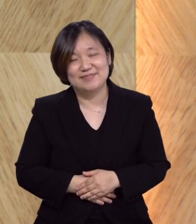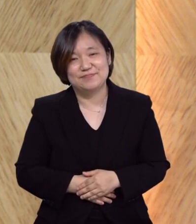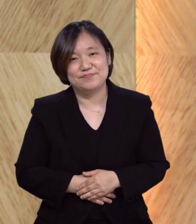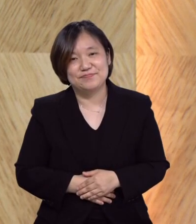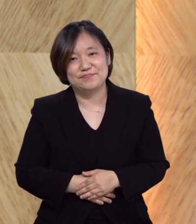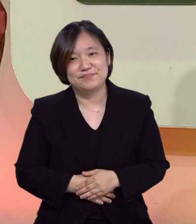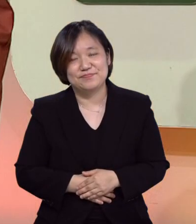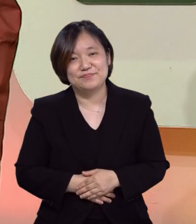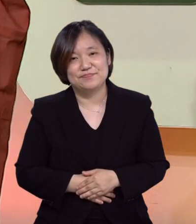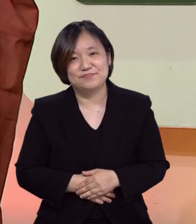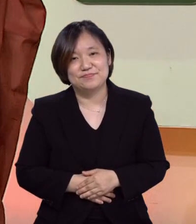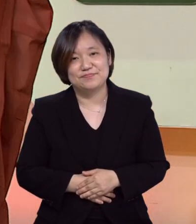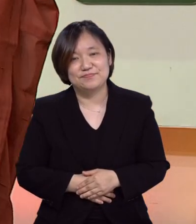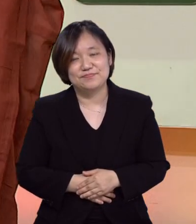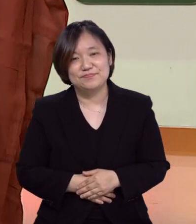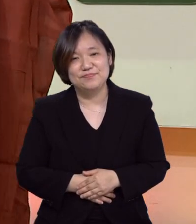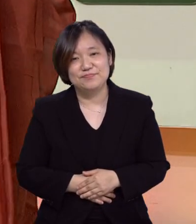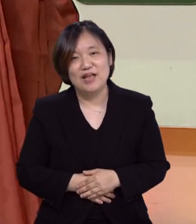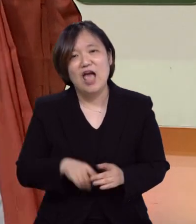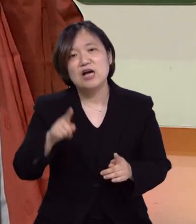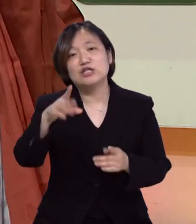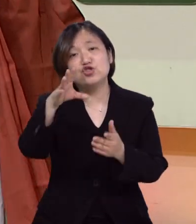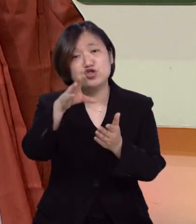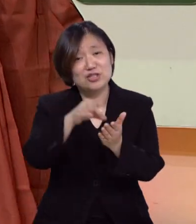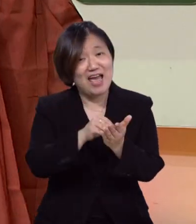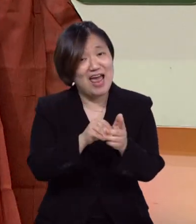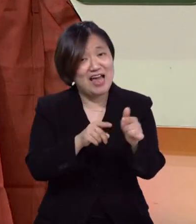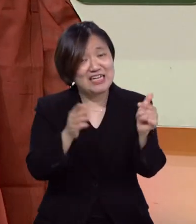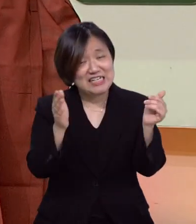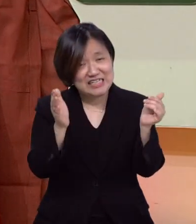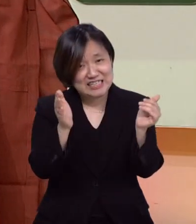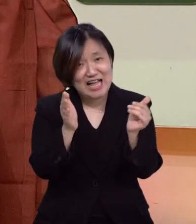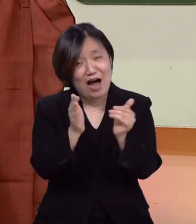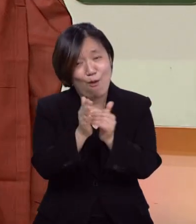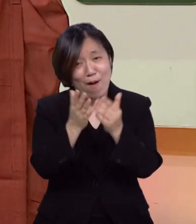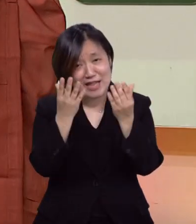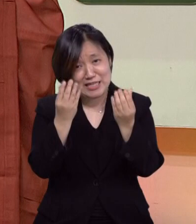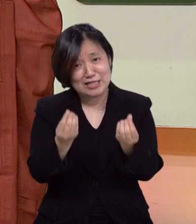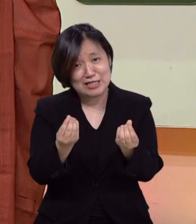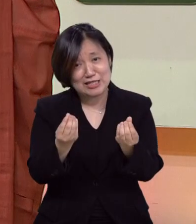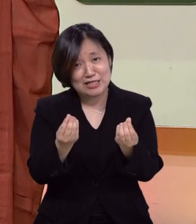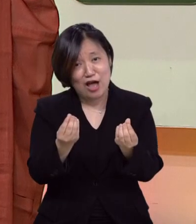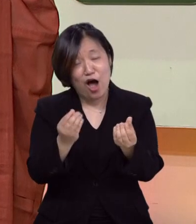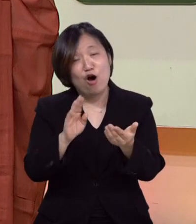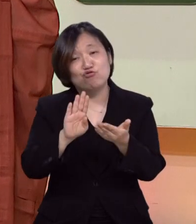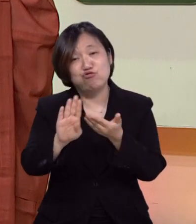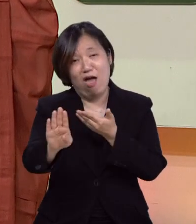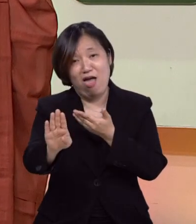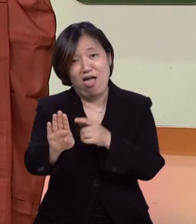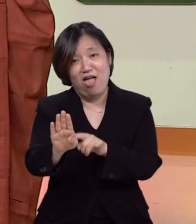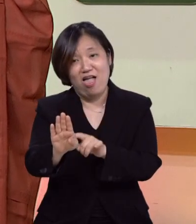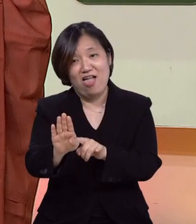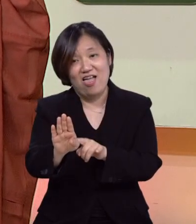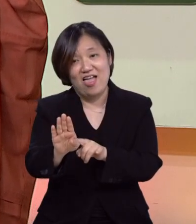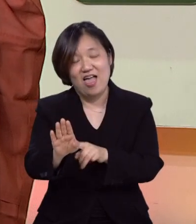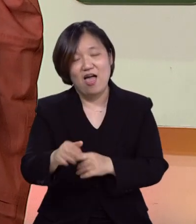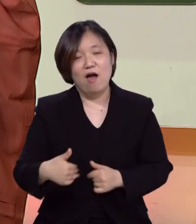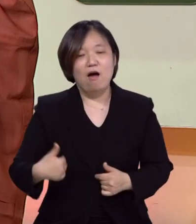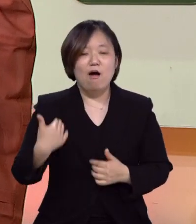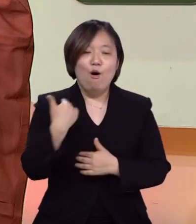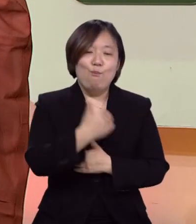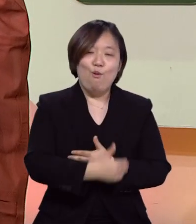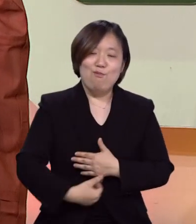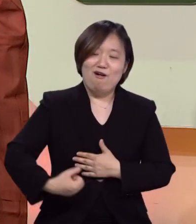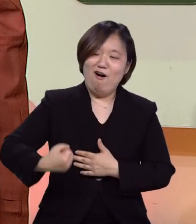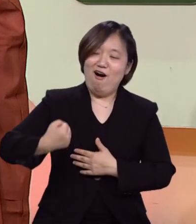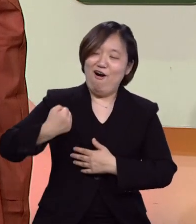그리고 그 숙제를 다 마치고 난 뒤에 아주 아주 건강해진